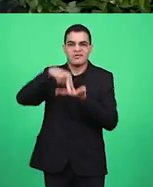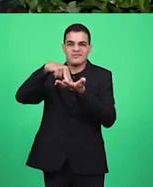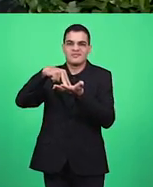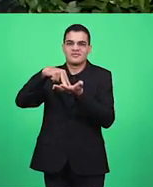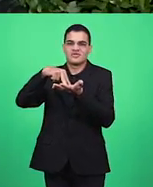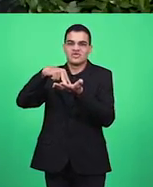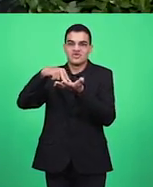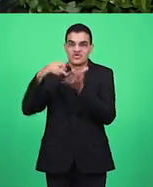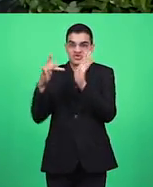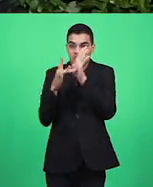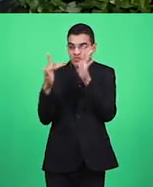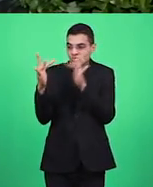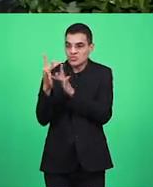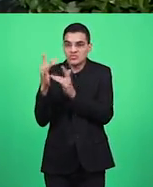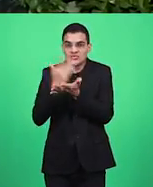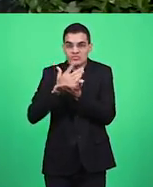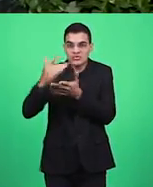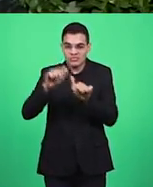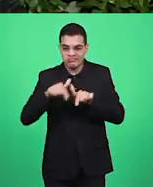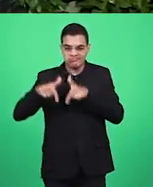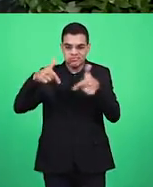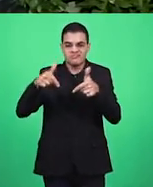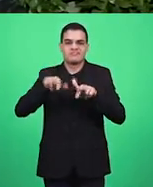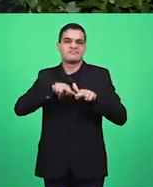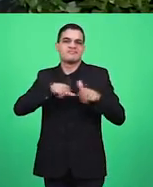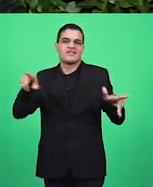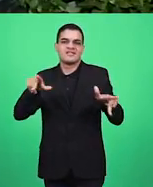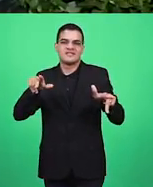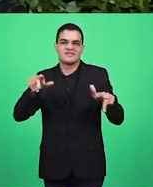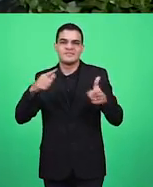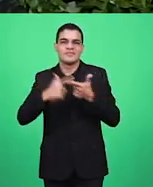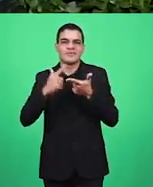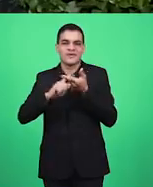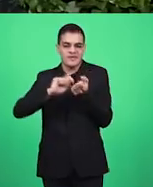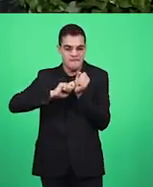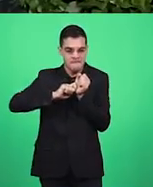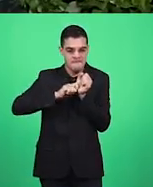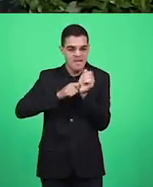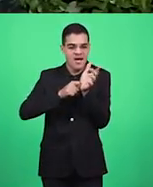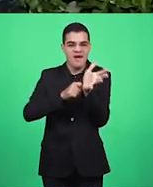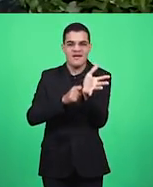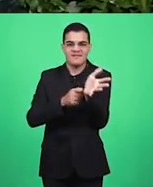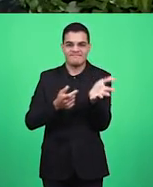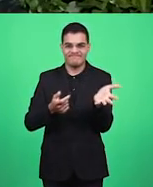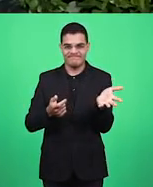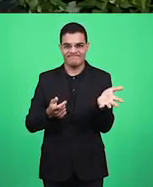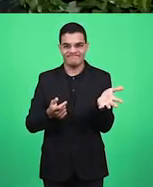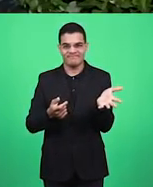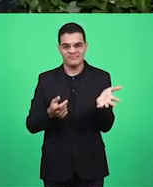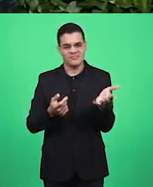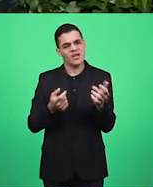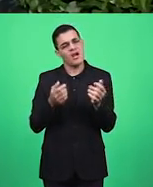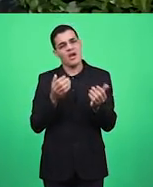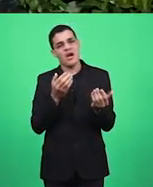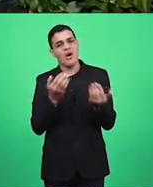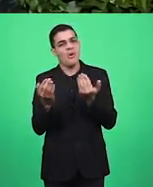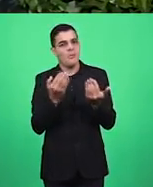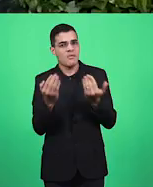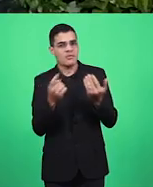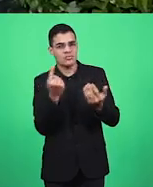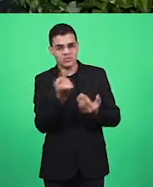Иисус начал открывать себя сам. Мы можем говорить все об Иисусе, рассказывать